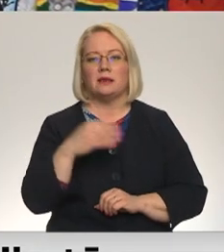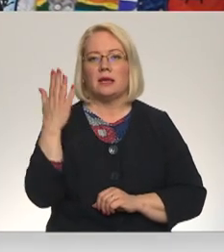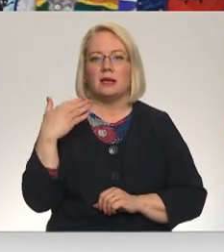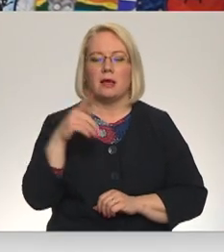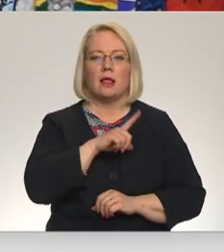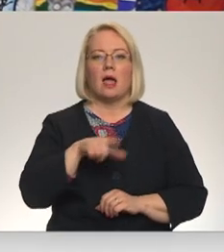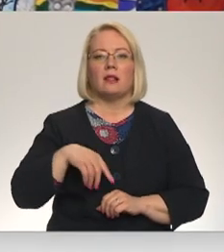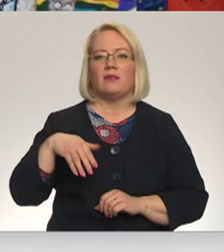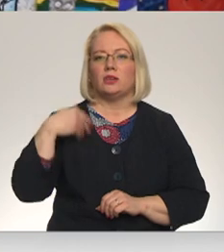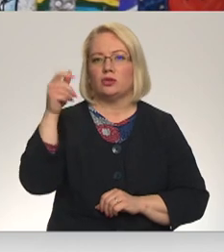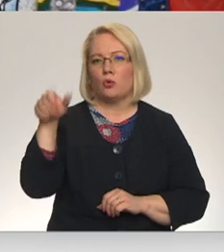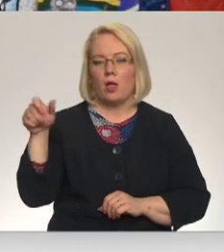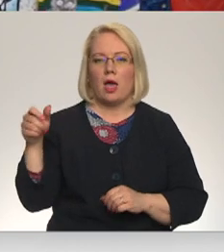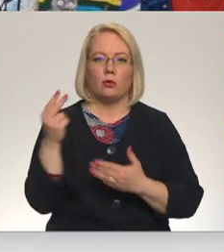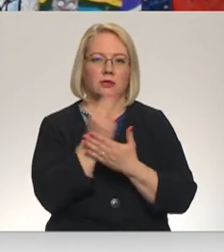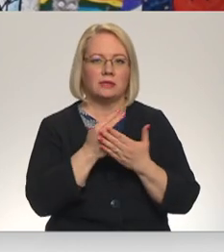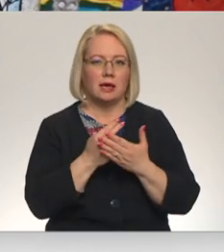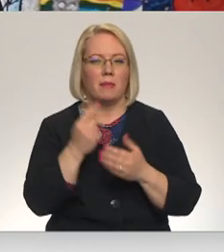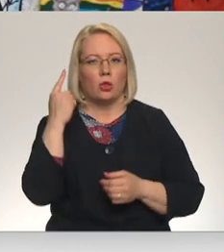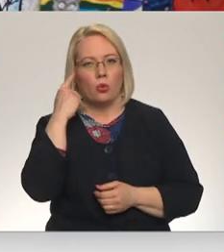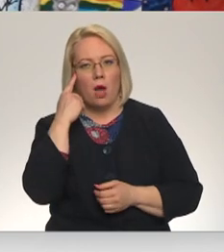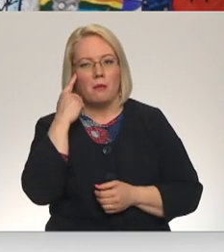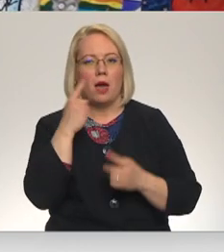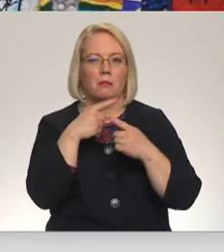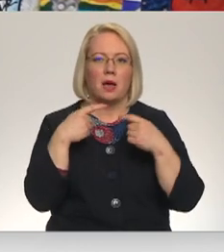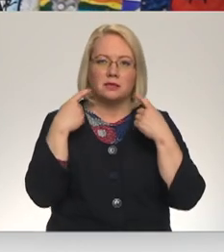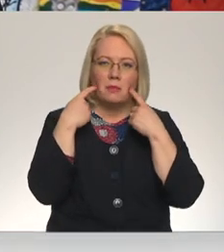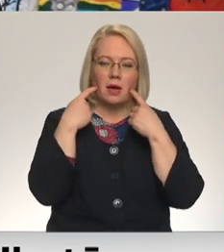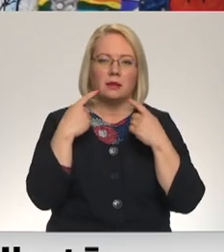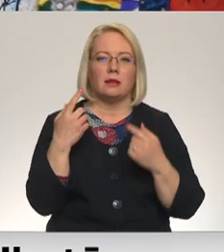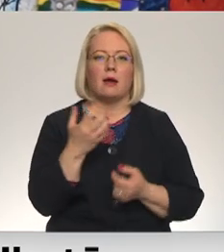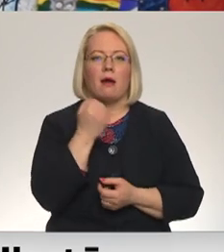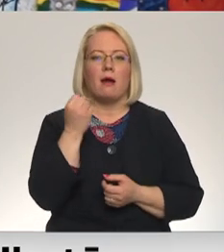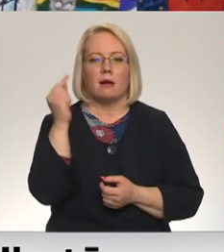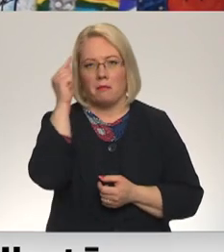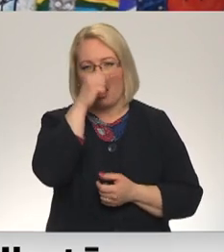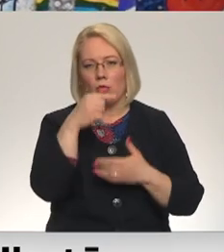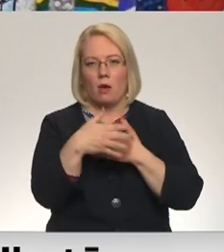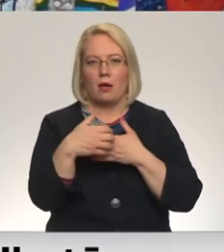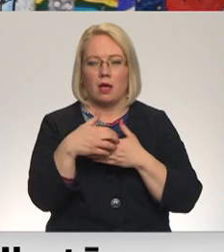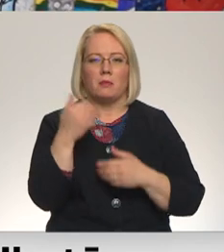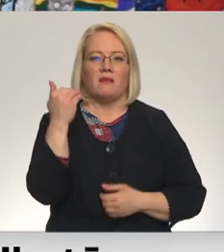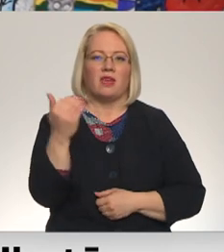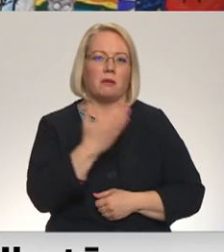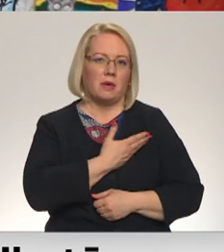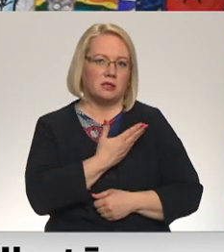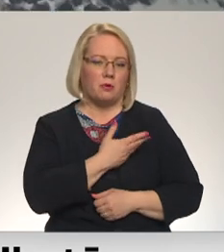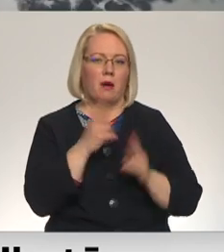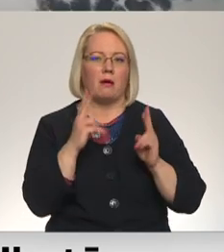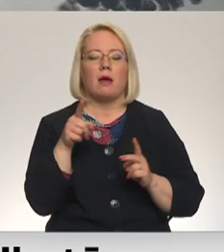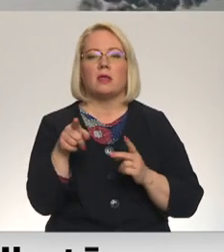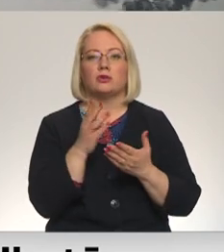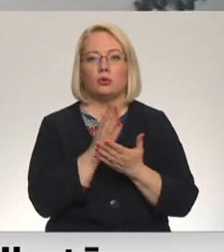skolēnus zīmēt, domāt, pasmaidīt par melno kaķi, par viņa piedzīvojumiem, kā tas